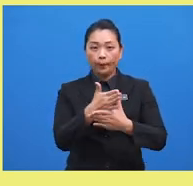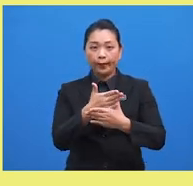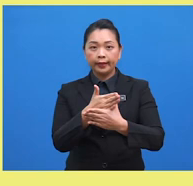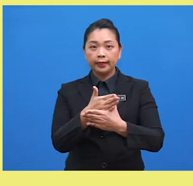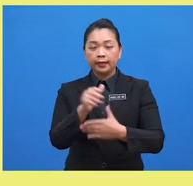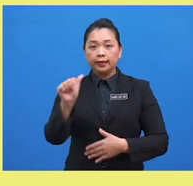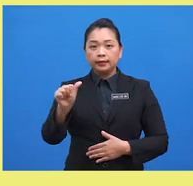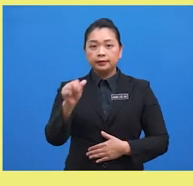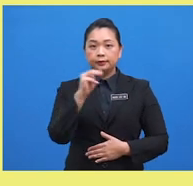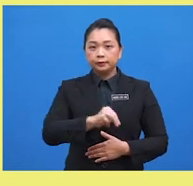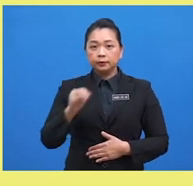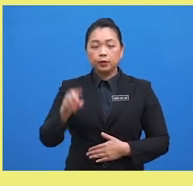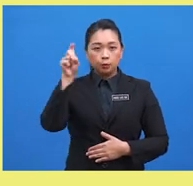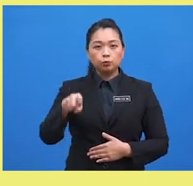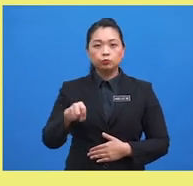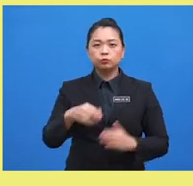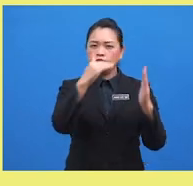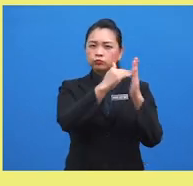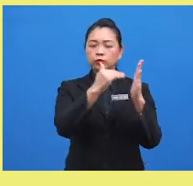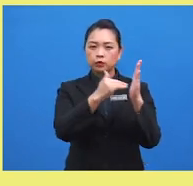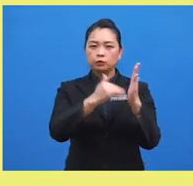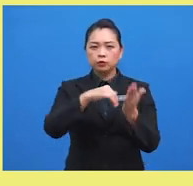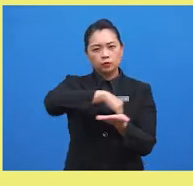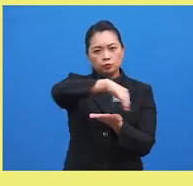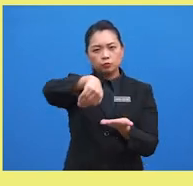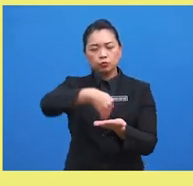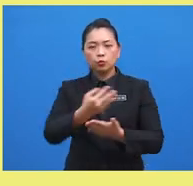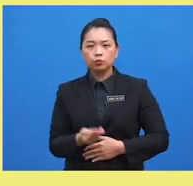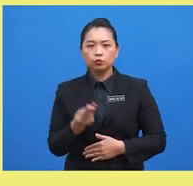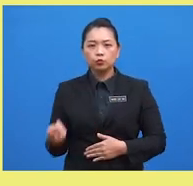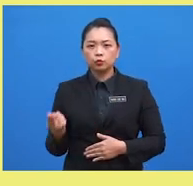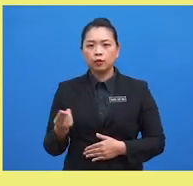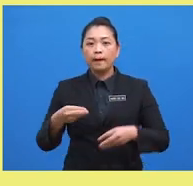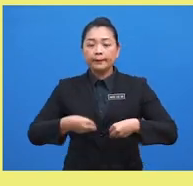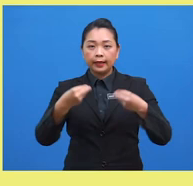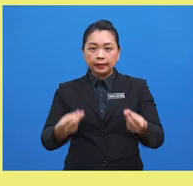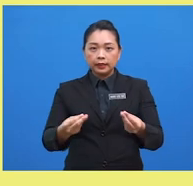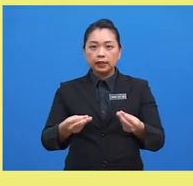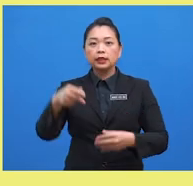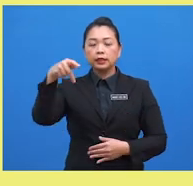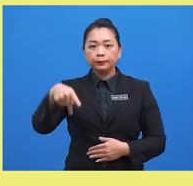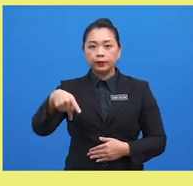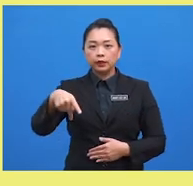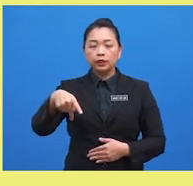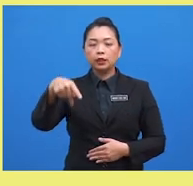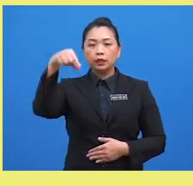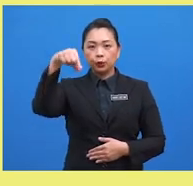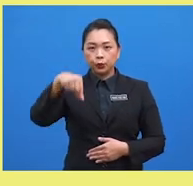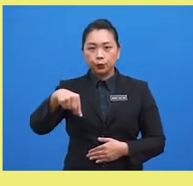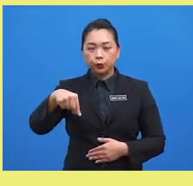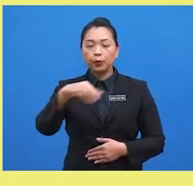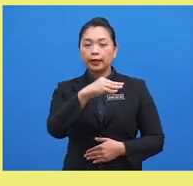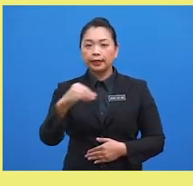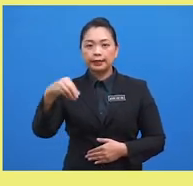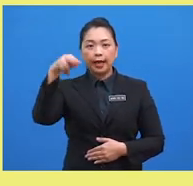A, murid-murid perlu menyeneraikan semua unsur bagi set P, set Q